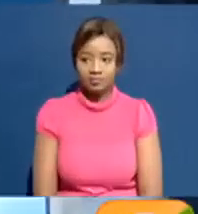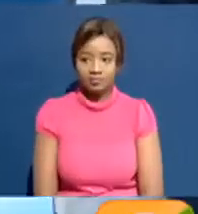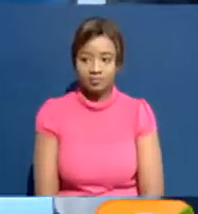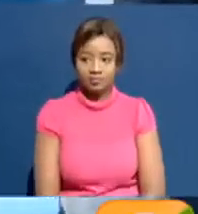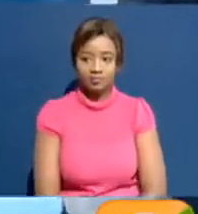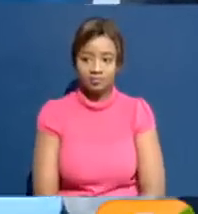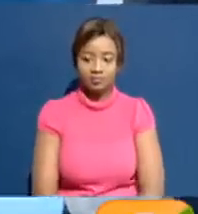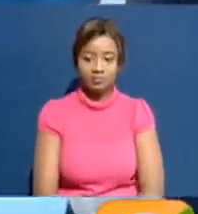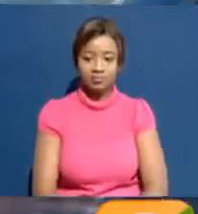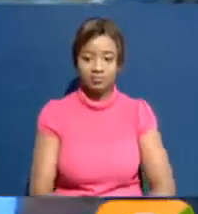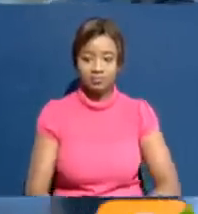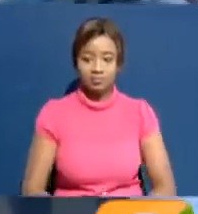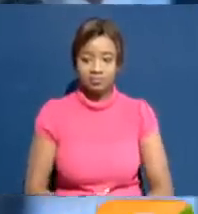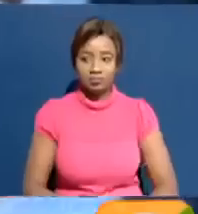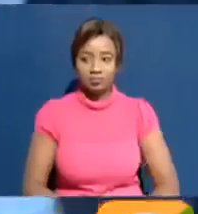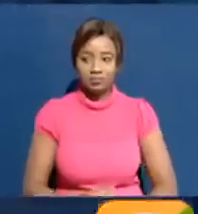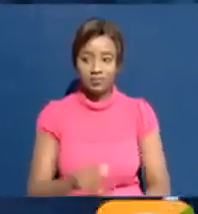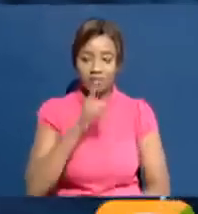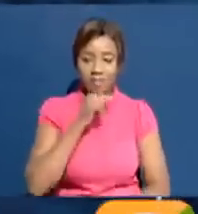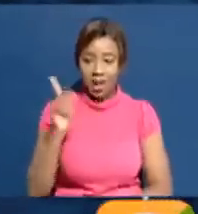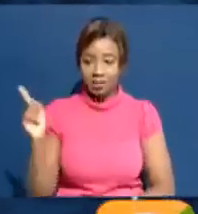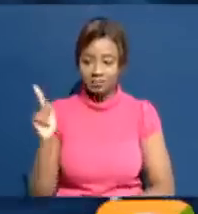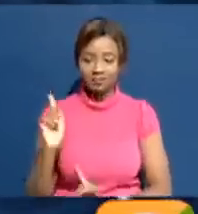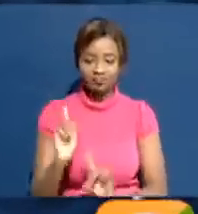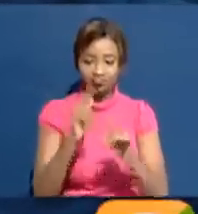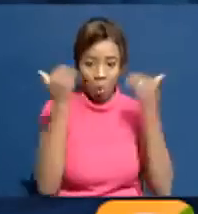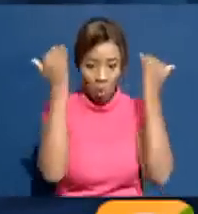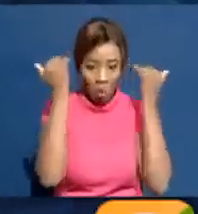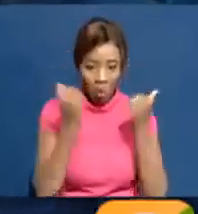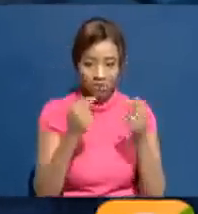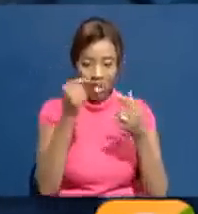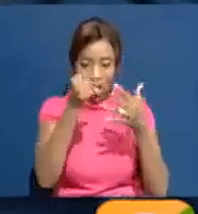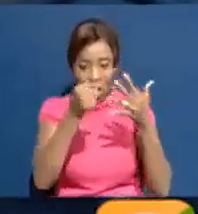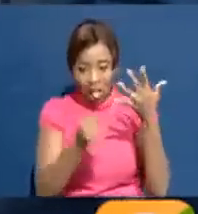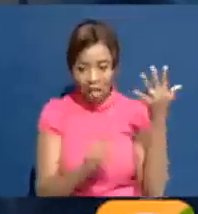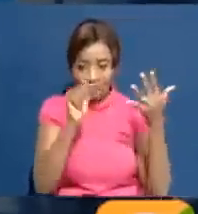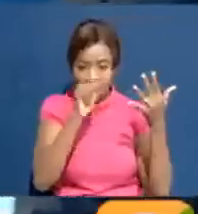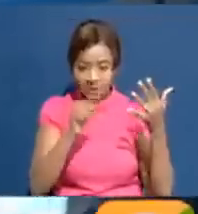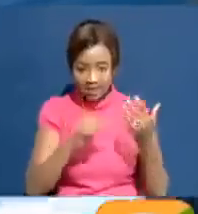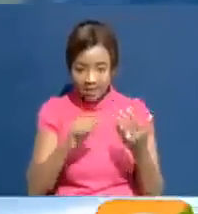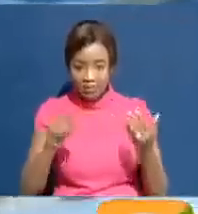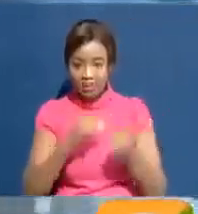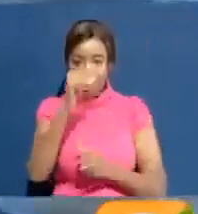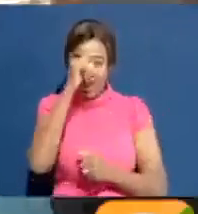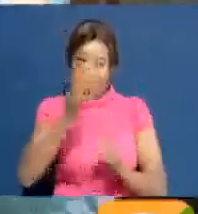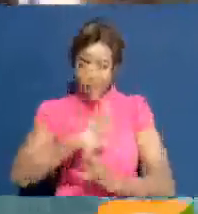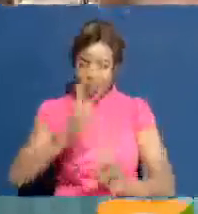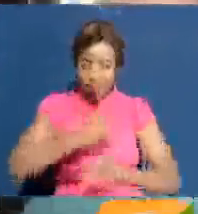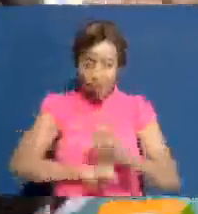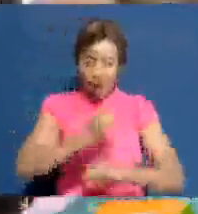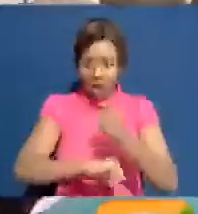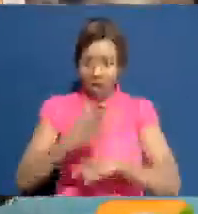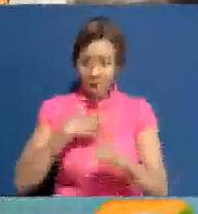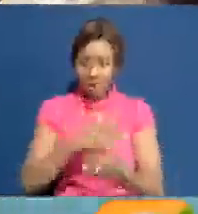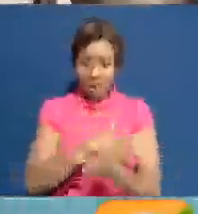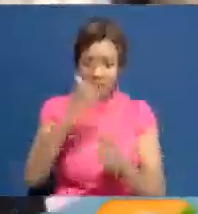Kabla ya kushtakiwa rasmi kwa maina njenga kwa makosa kadhaa wa kadhaa, serikali inaonekana iko mbioni kuchukua hatua kali